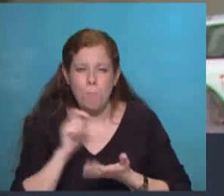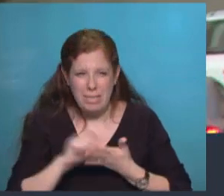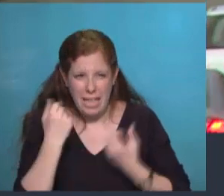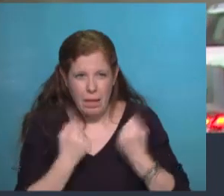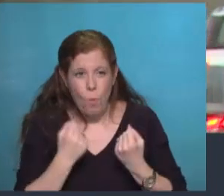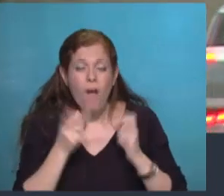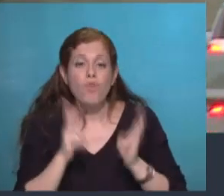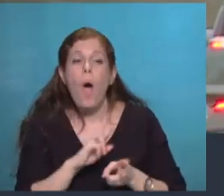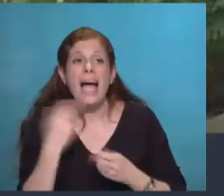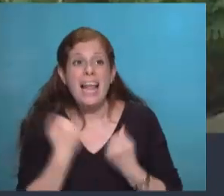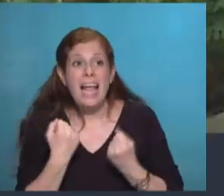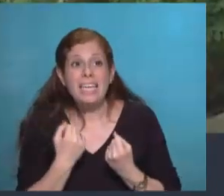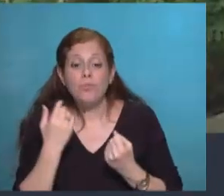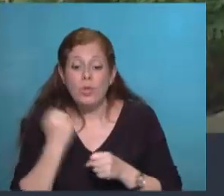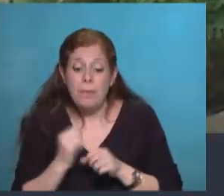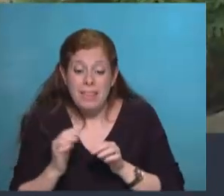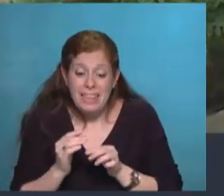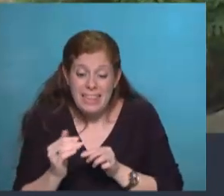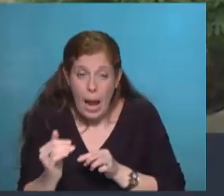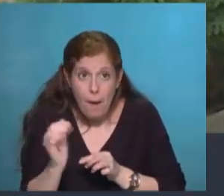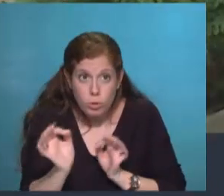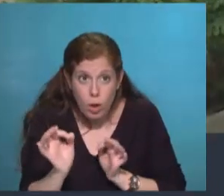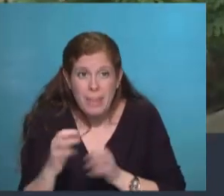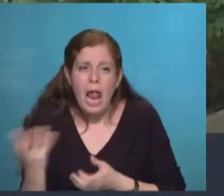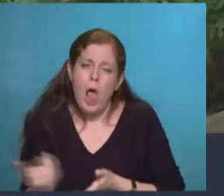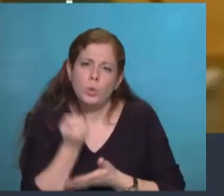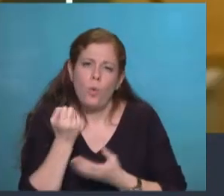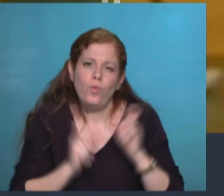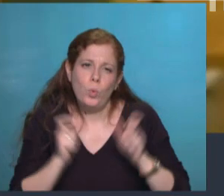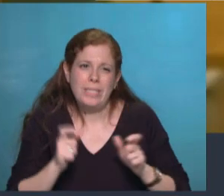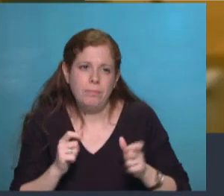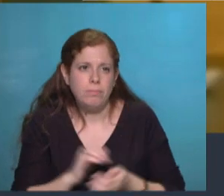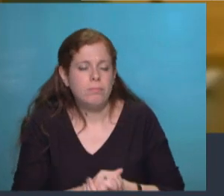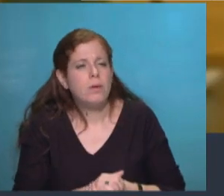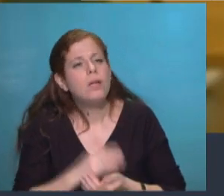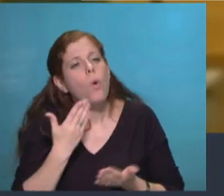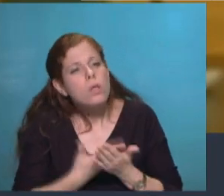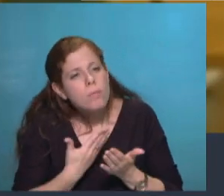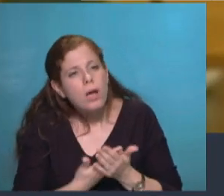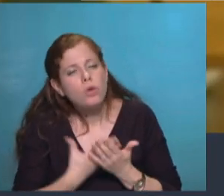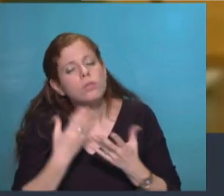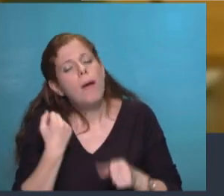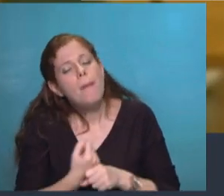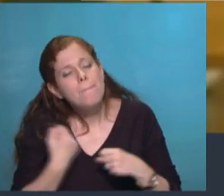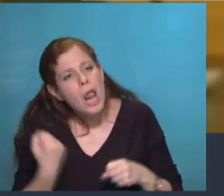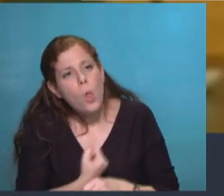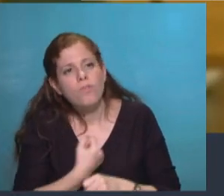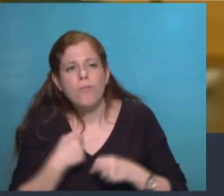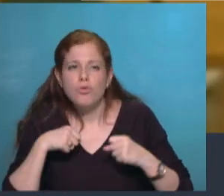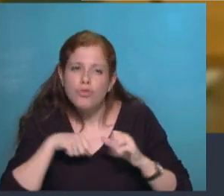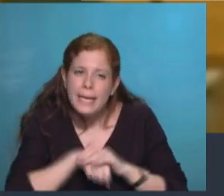עושים דרך מסוימת לאסוף נוסעים. אנחנו יודעים לכך שנעשים הרבה פעילות ומשקיעים